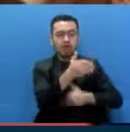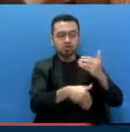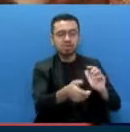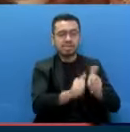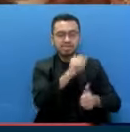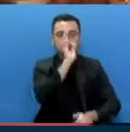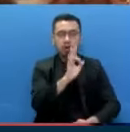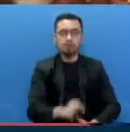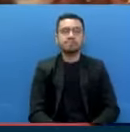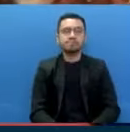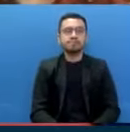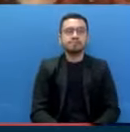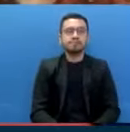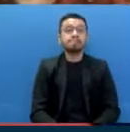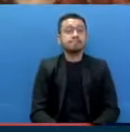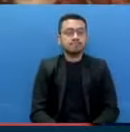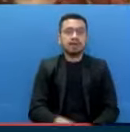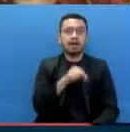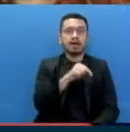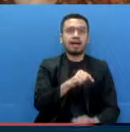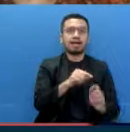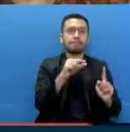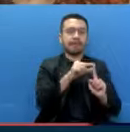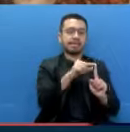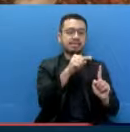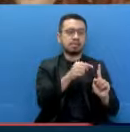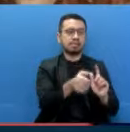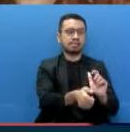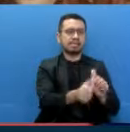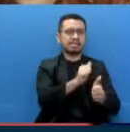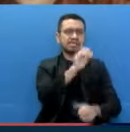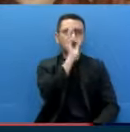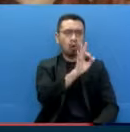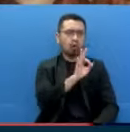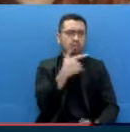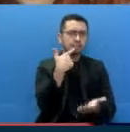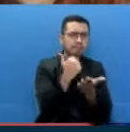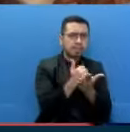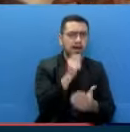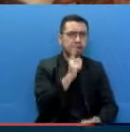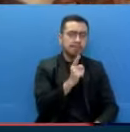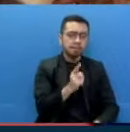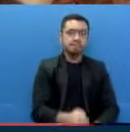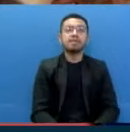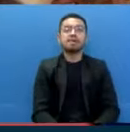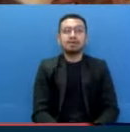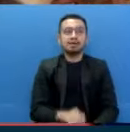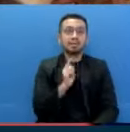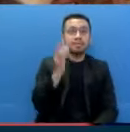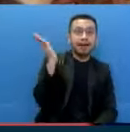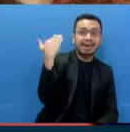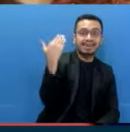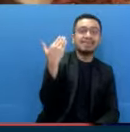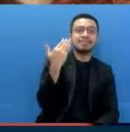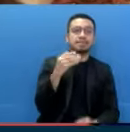diiksa apa sebenarnya Prof yang membuat ini tes kebohongan ini perlu dilakukan dalam suatu perkara atau penanganan kasus karena kan kita lihat juga kemarin penggi 2